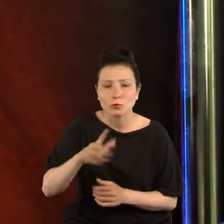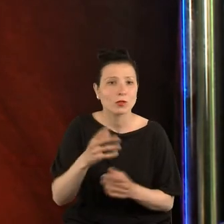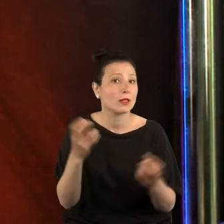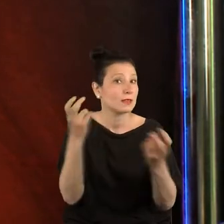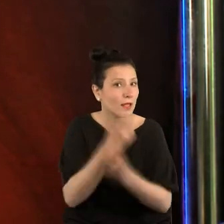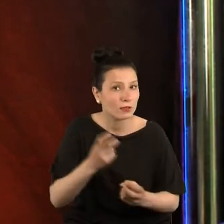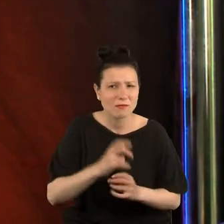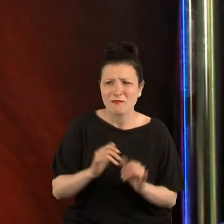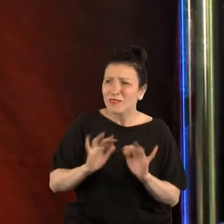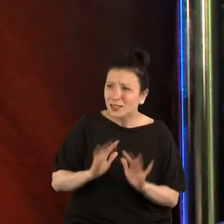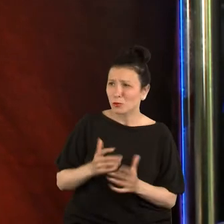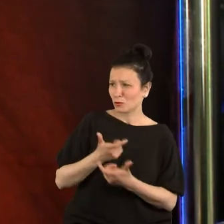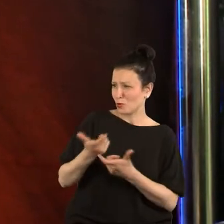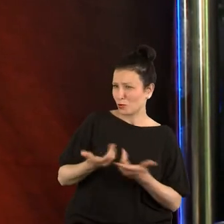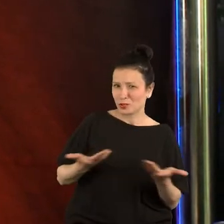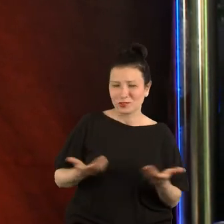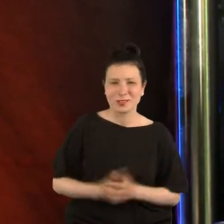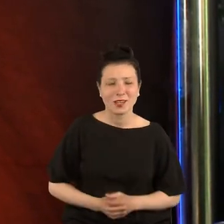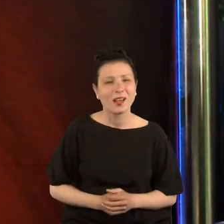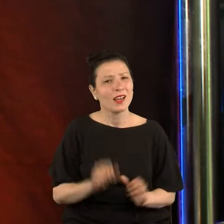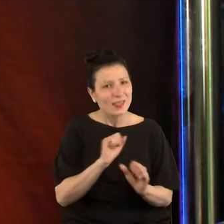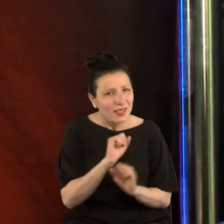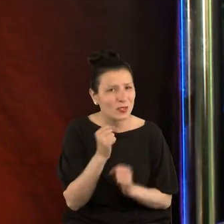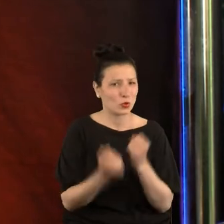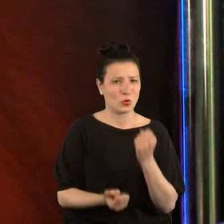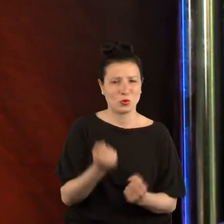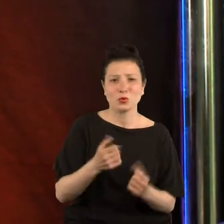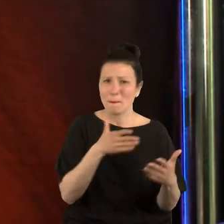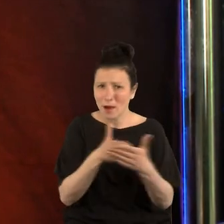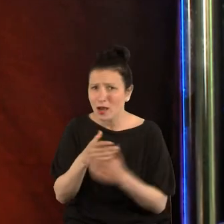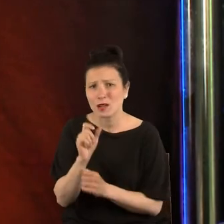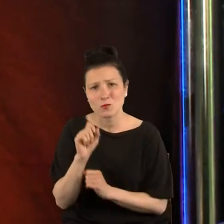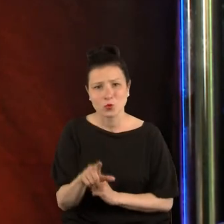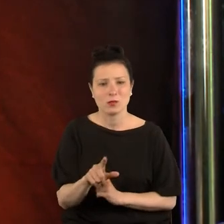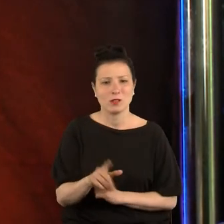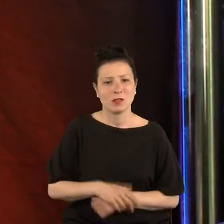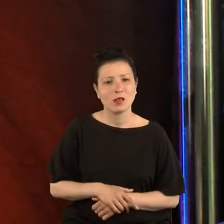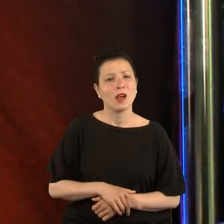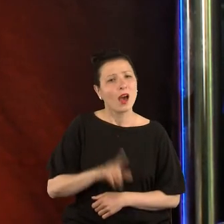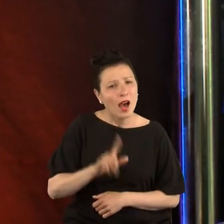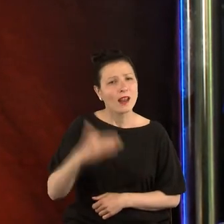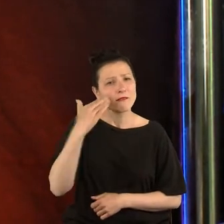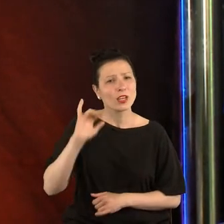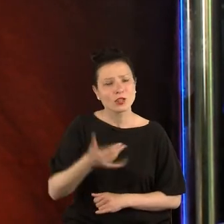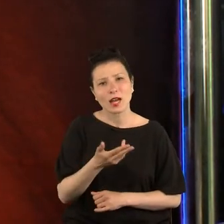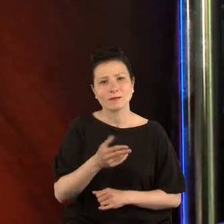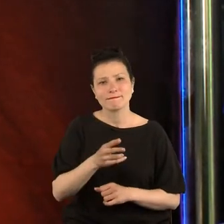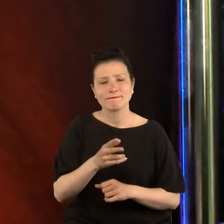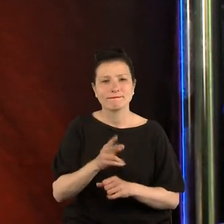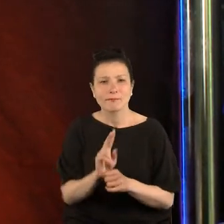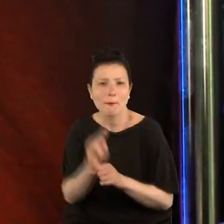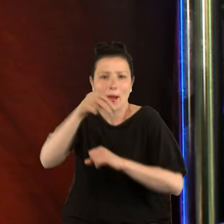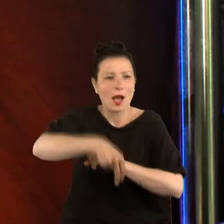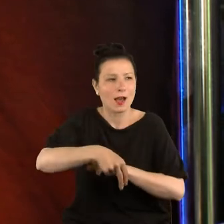robi, że mimo, że jest trudność, mimo, że jest bariera, to się umie ją przeskoczyć. I to w